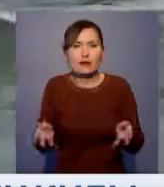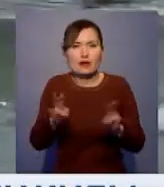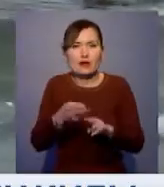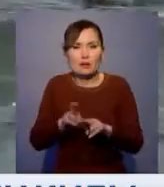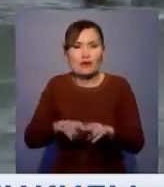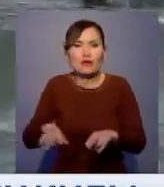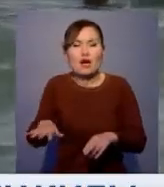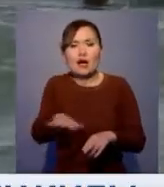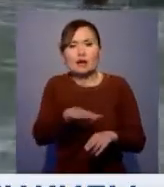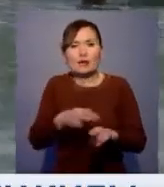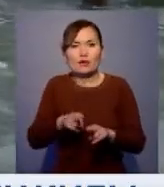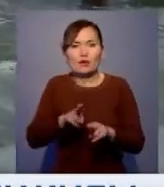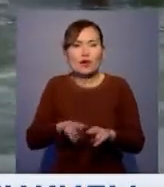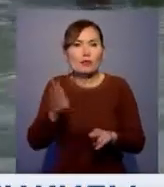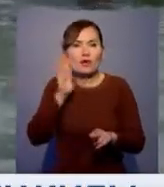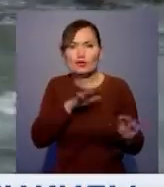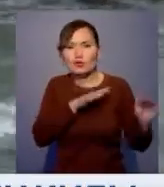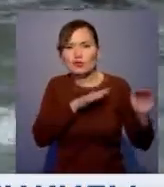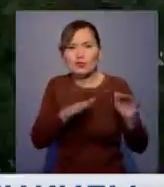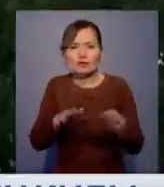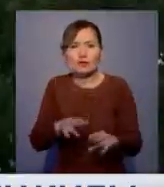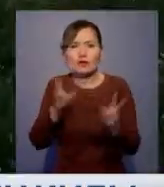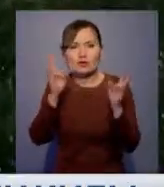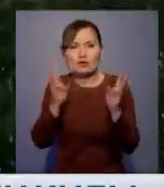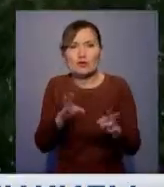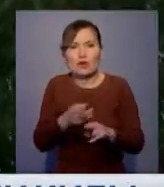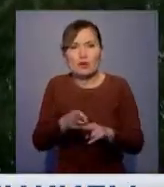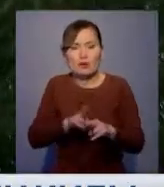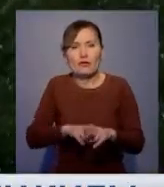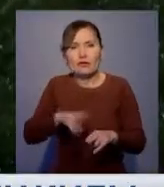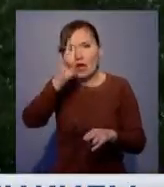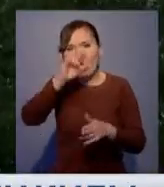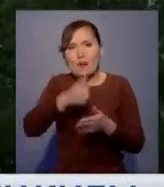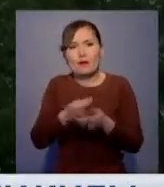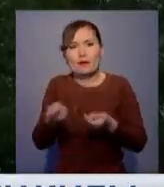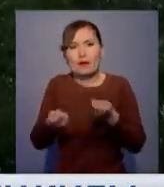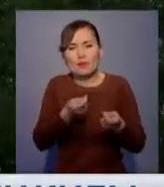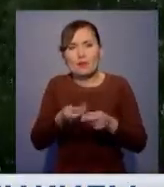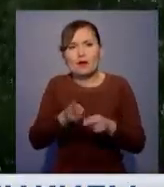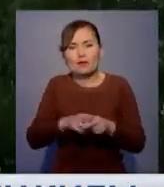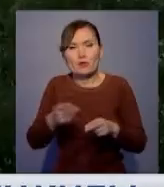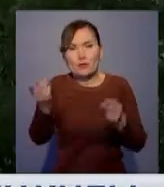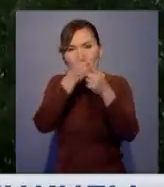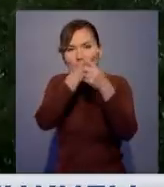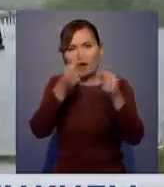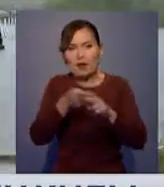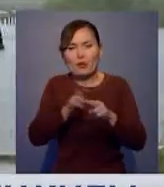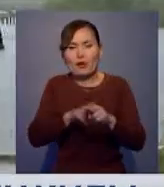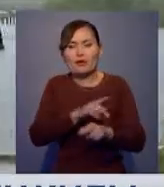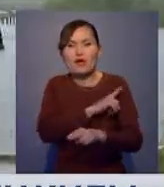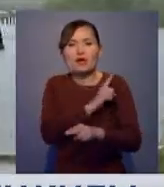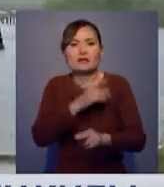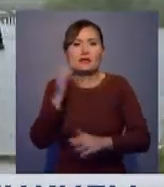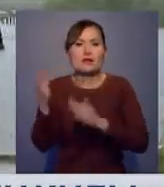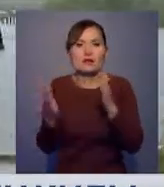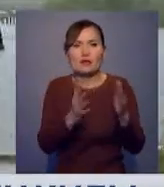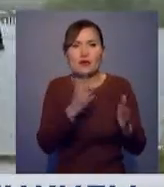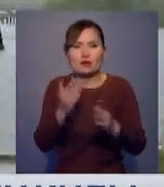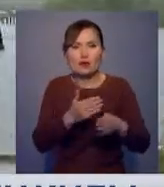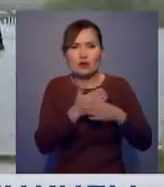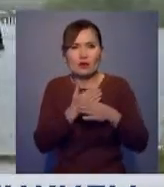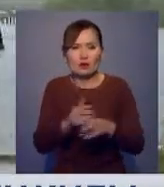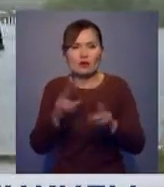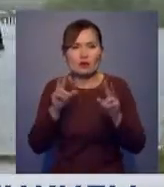Аймақта теңіз арнасынан асып тасқын туындаған. Президент Дональд Трамп басқа аймақтардың да биліктерін Флоренс дауылына барынша дайын болуға